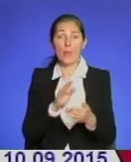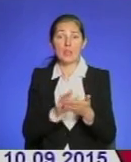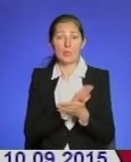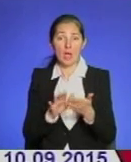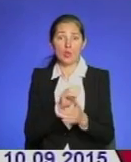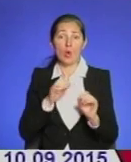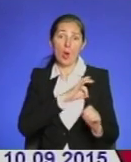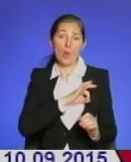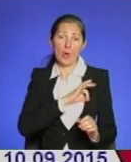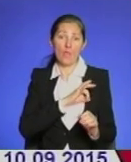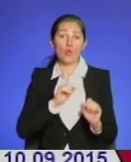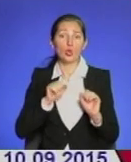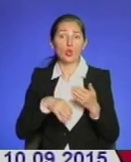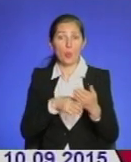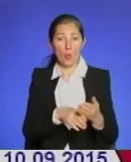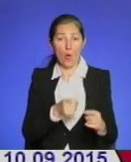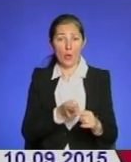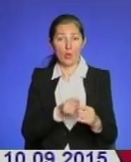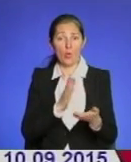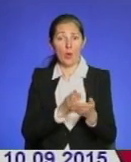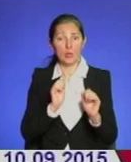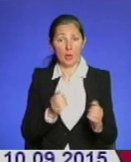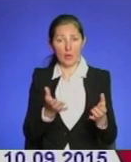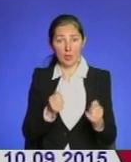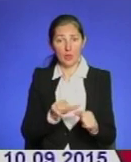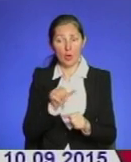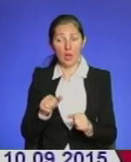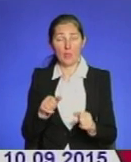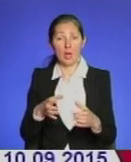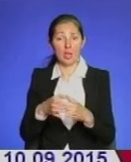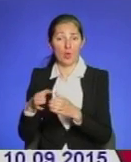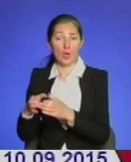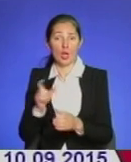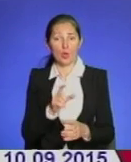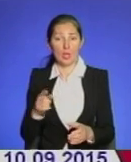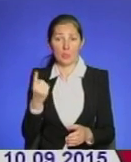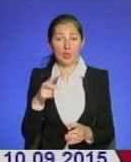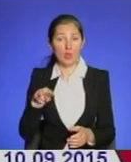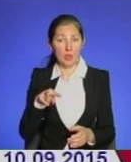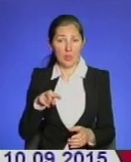отримати яку мають право окремі категорії громадян. З 1 липня 2015 року